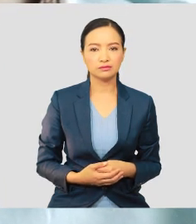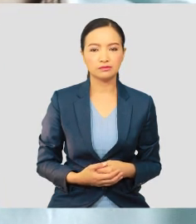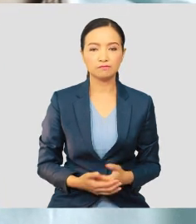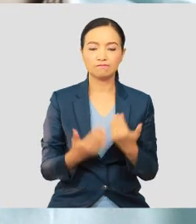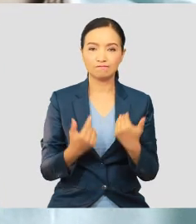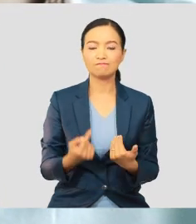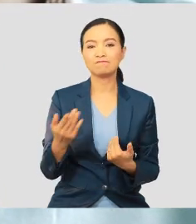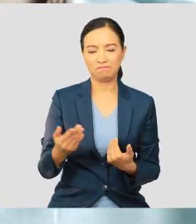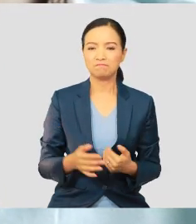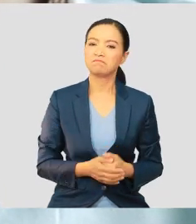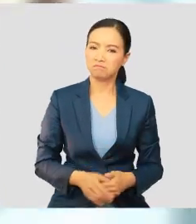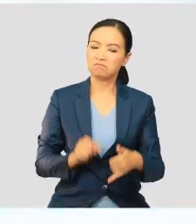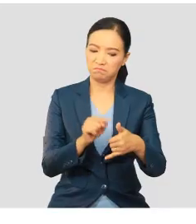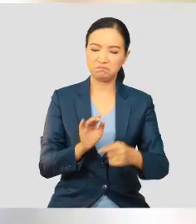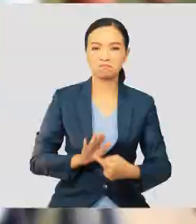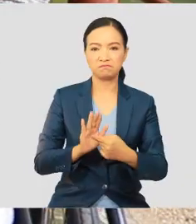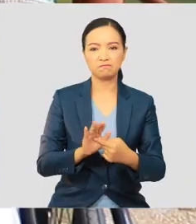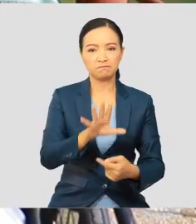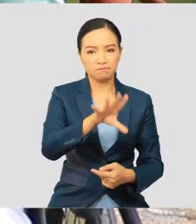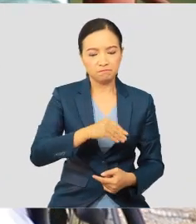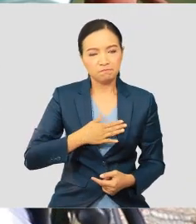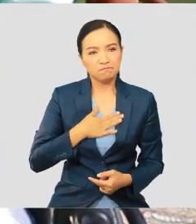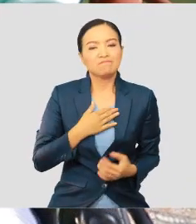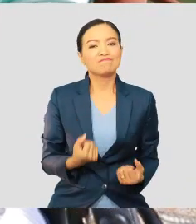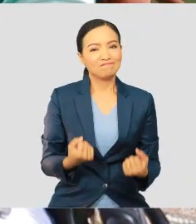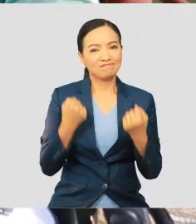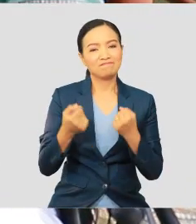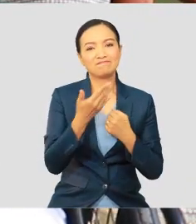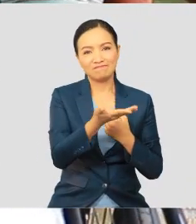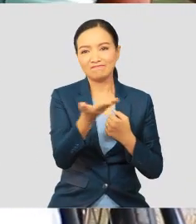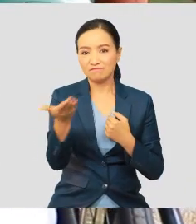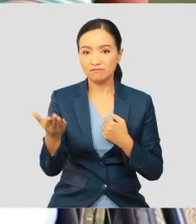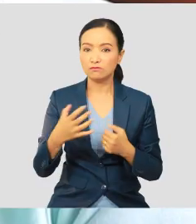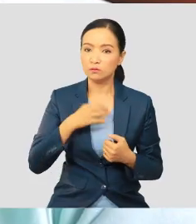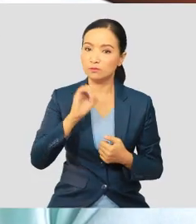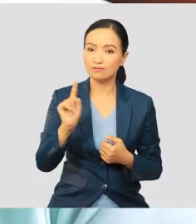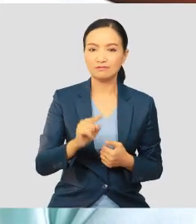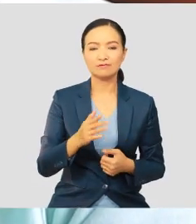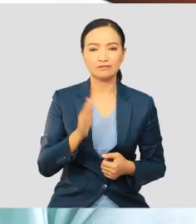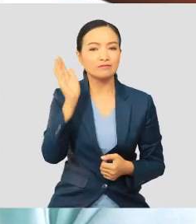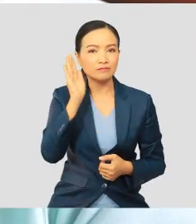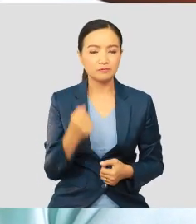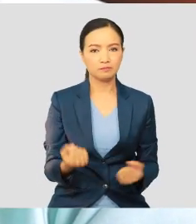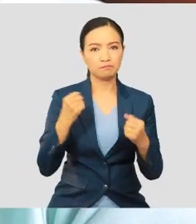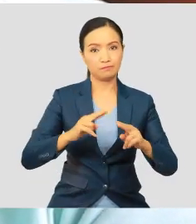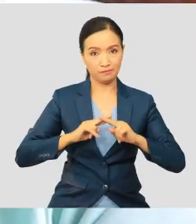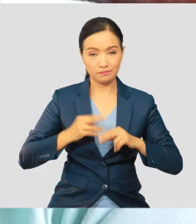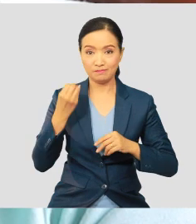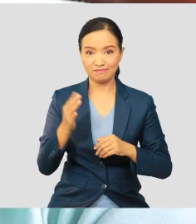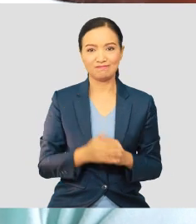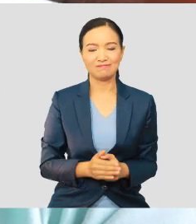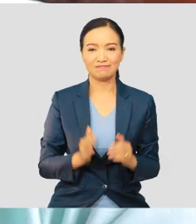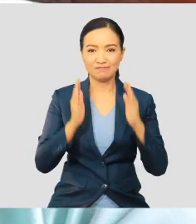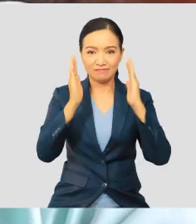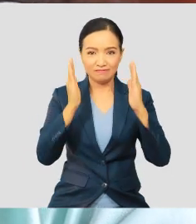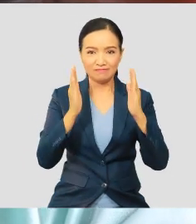วันนี้องุ่นเป็นแรงบันดาลใจให้กับหลายๆคนองุ่นอยากมีอะไรอยากจะบอกครับเพื่อน ๆเชื่อมั่นในตัวเองมากขึ้นนะคะเหมือนราย